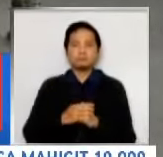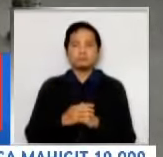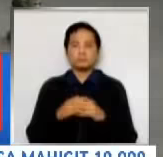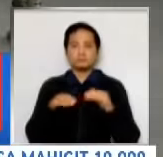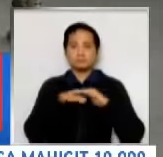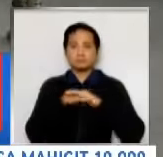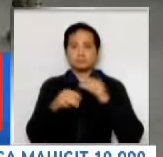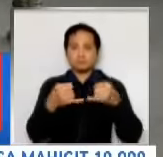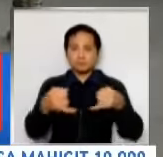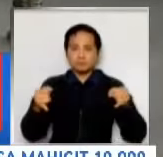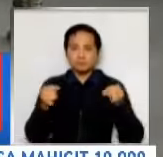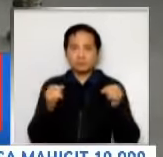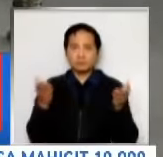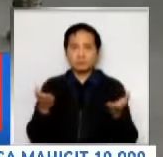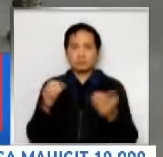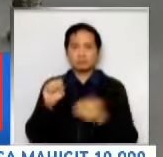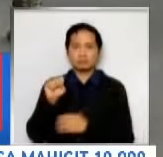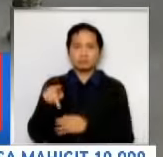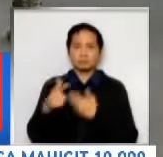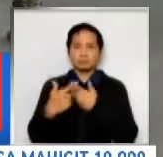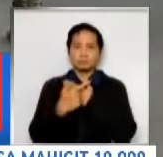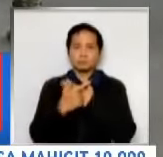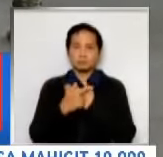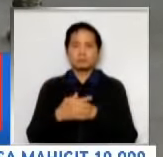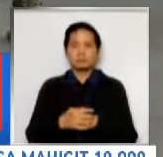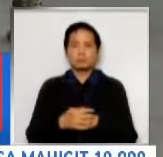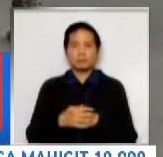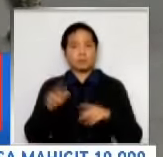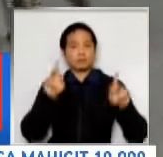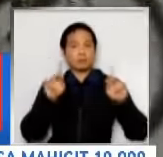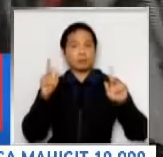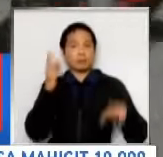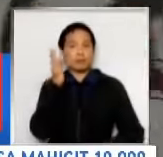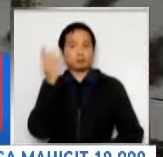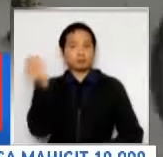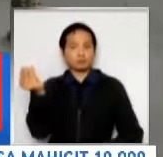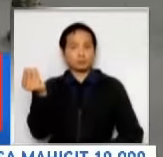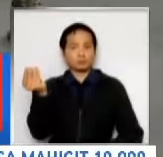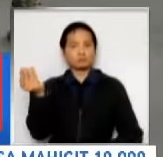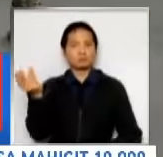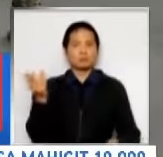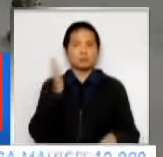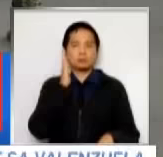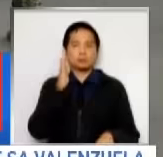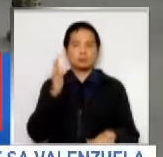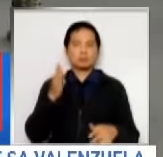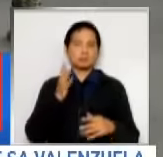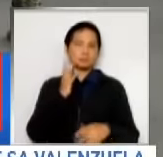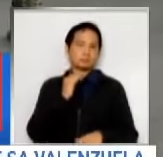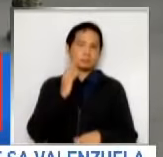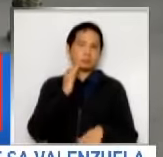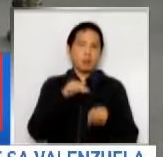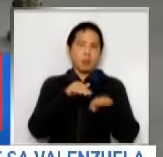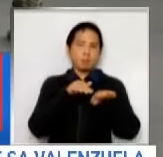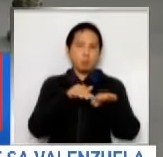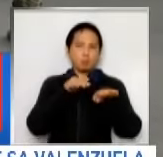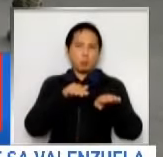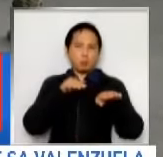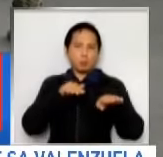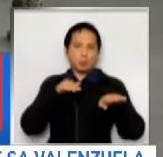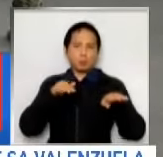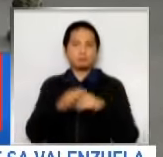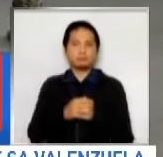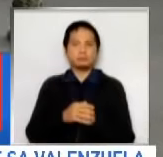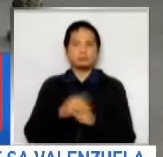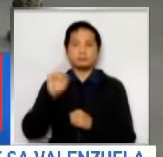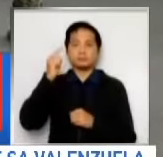Laguna. Habang yung mga motoristang palabas naman ng lalawigan ay makakaranas ng bumper-to-bumper traffic. Yan ang unang balita mula rito